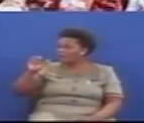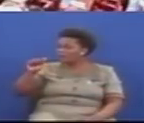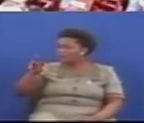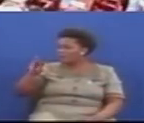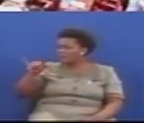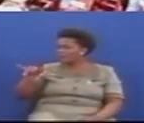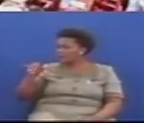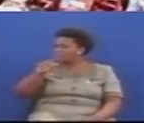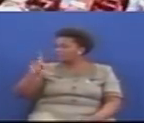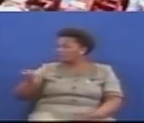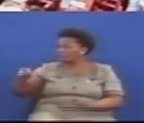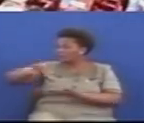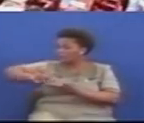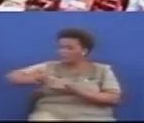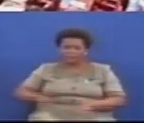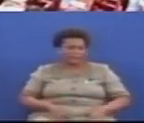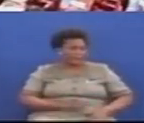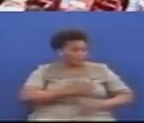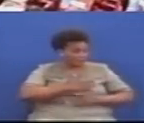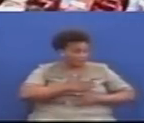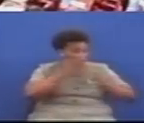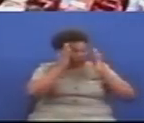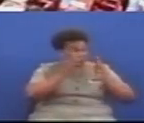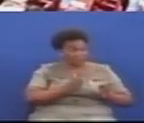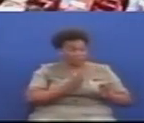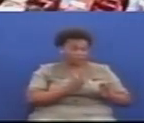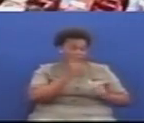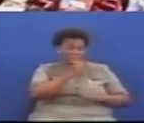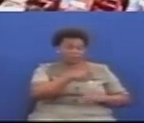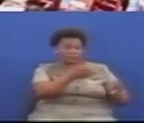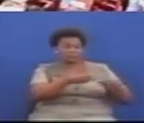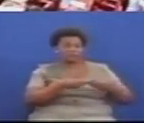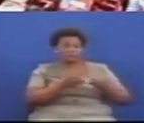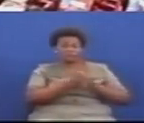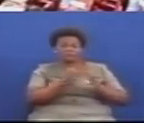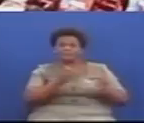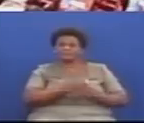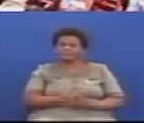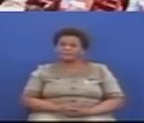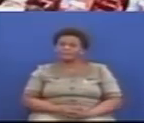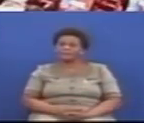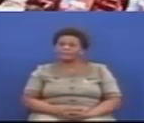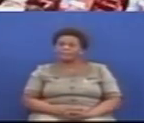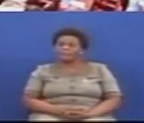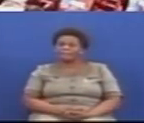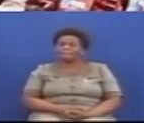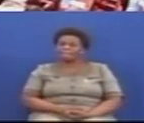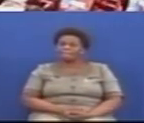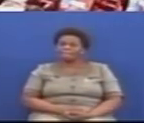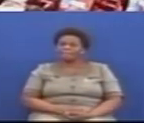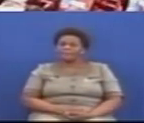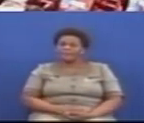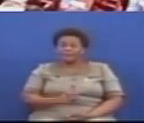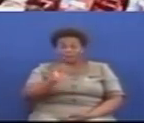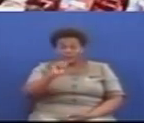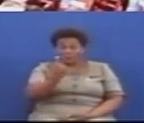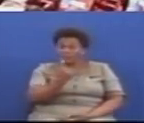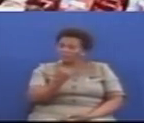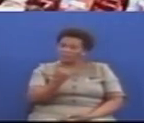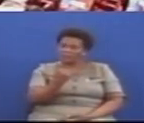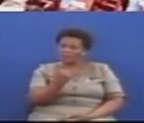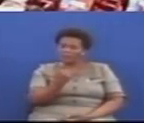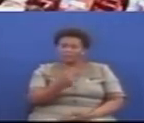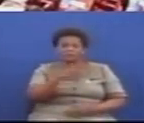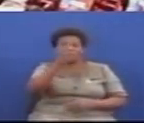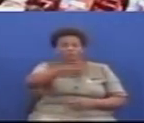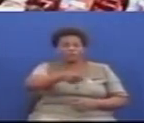Nashukuru mheshimiwa spika kwa kunipa nafasi. Kwanza ni wapongeze wenzetu wa Tarura kwa kazi nzuri